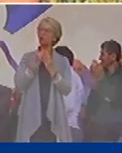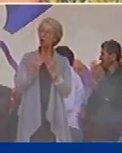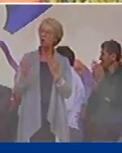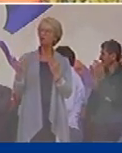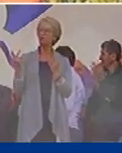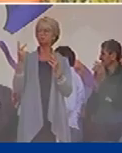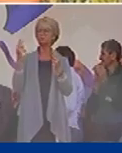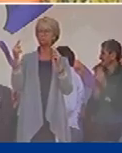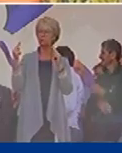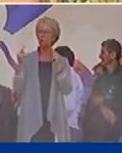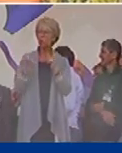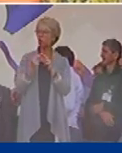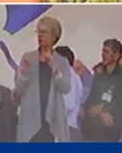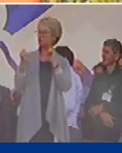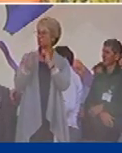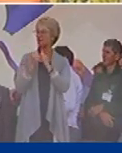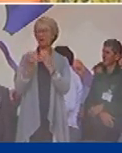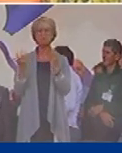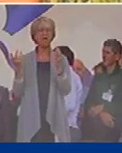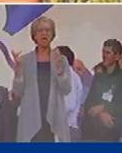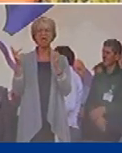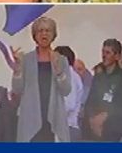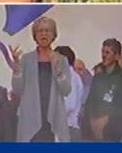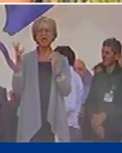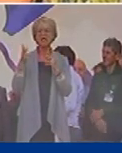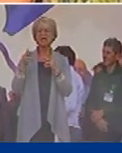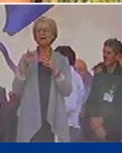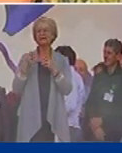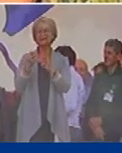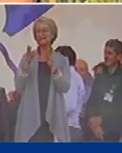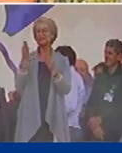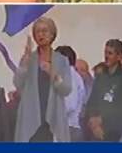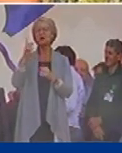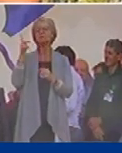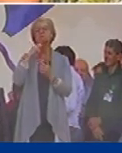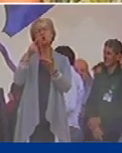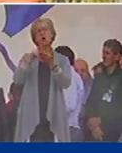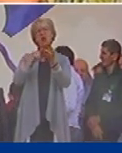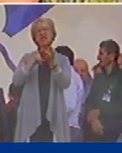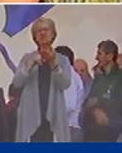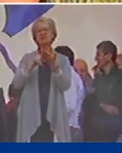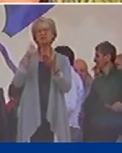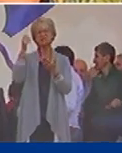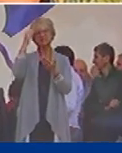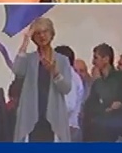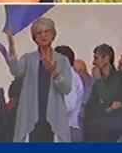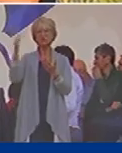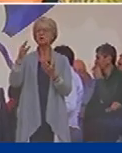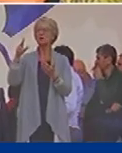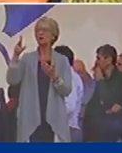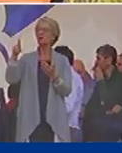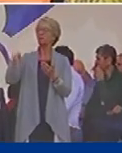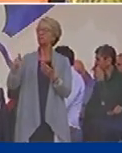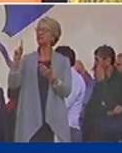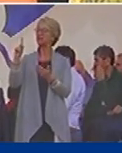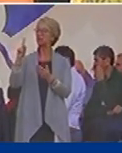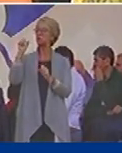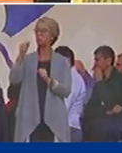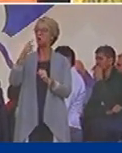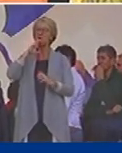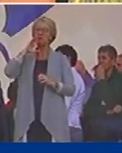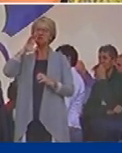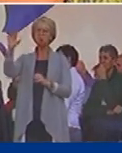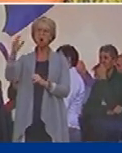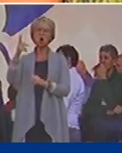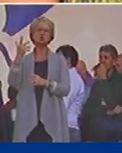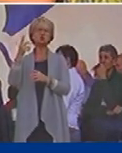comprarci, ma hanno sbagliato indirizzo. Leggevo che qualche sfigato del PD ha detto: "Farò un espostro